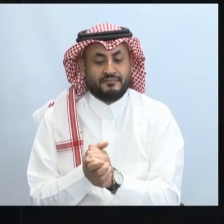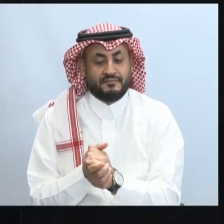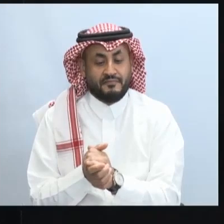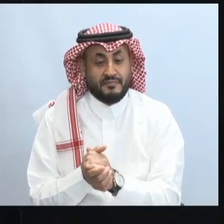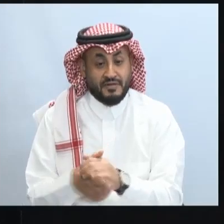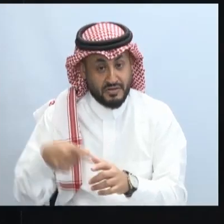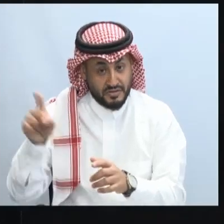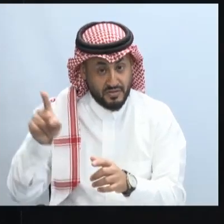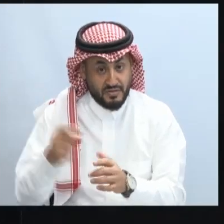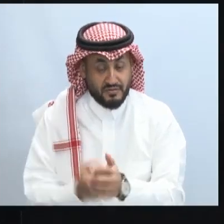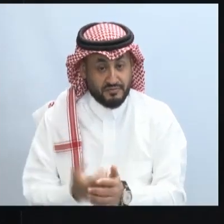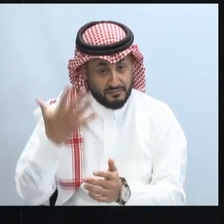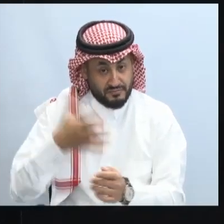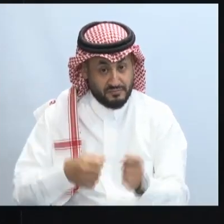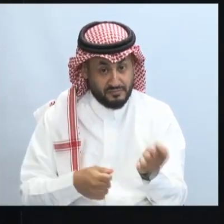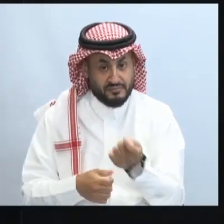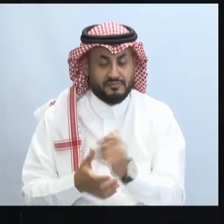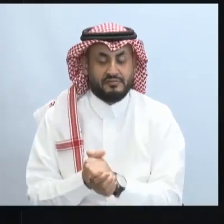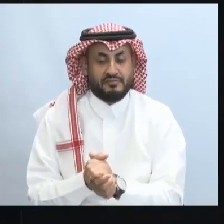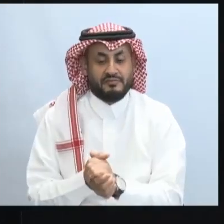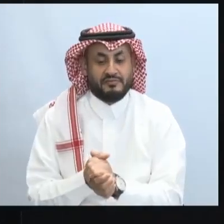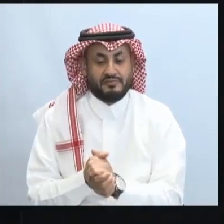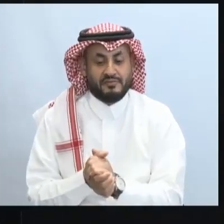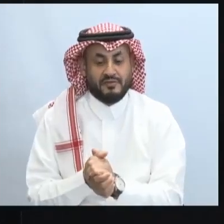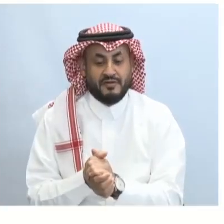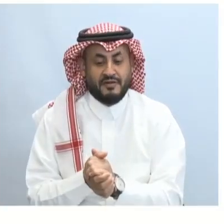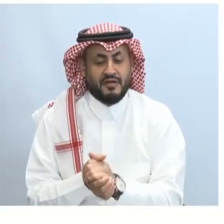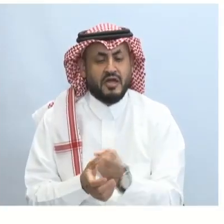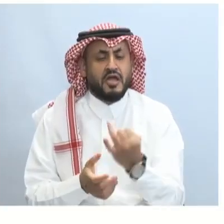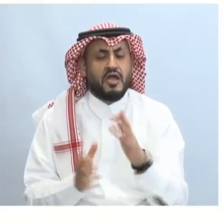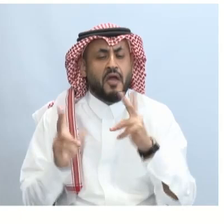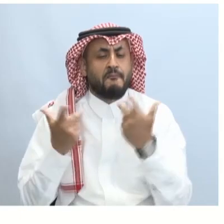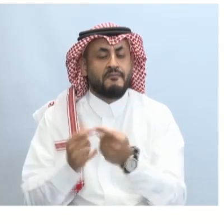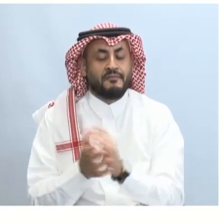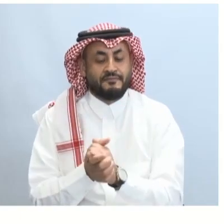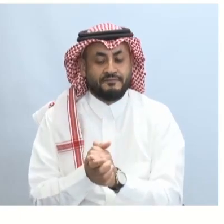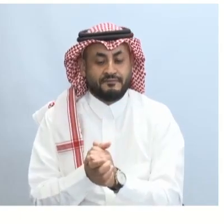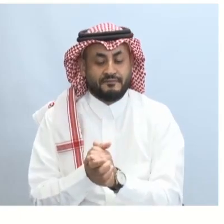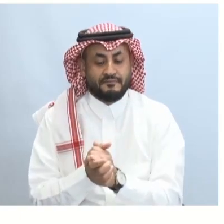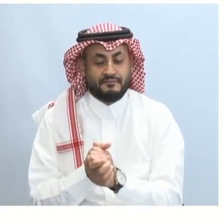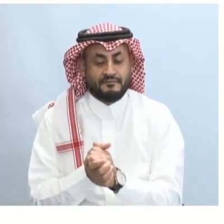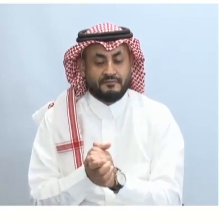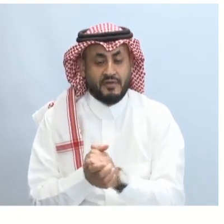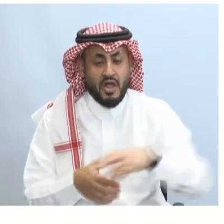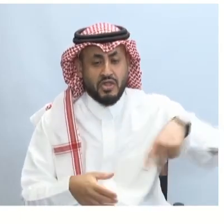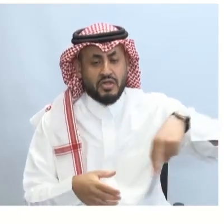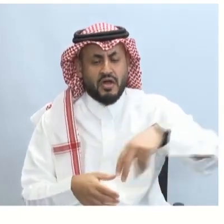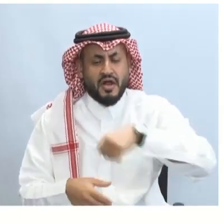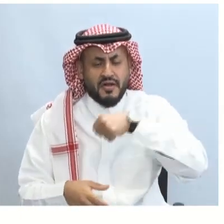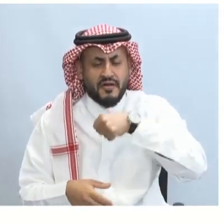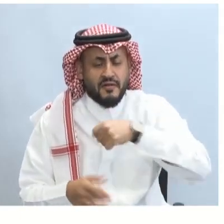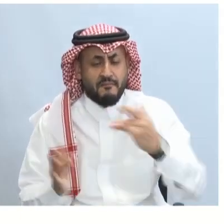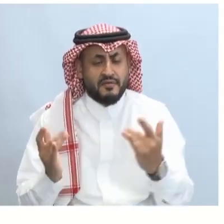اجبت اجابه صحيحه او اجبت اجابه صحيحه ضوء عشر درجات وننظر كم تاخذون من عشره اذا دخل كبر